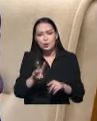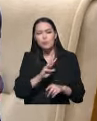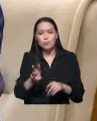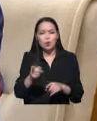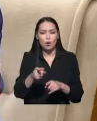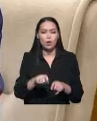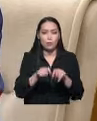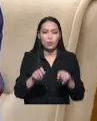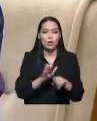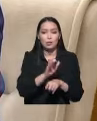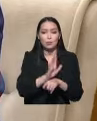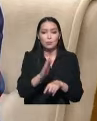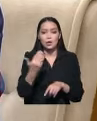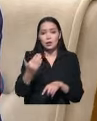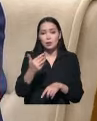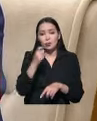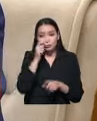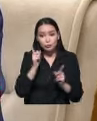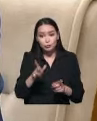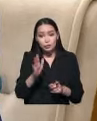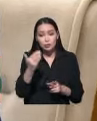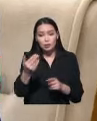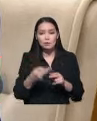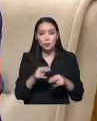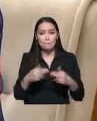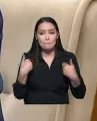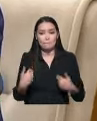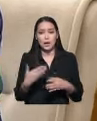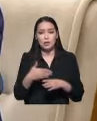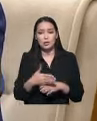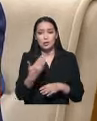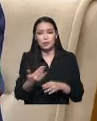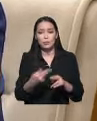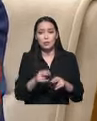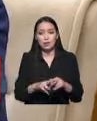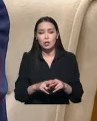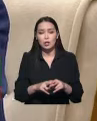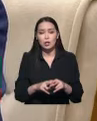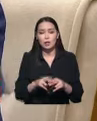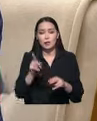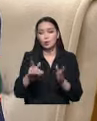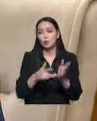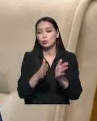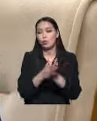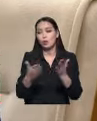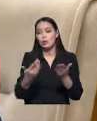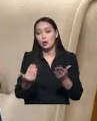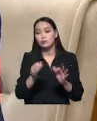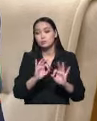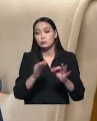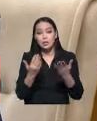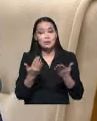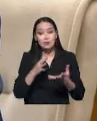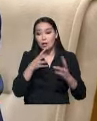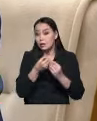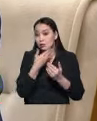едім, егер шын азамат болсаңыз, енді дәл осылай батыл сөйлеп, жылдың аяғында 1 миллион шина шықпаса, онда отставкаға беріңіз. Бере аласыз